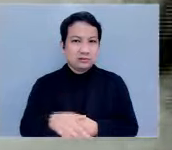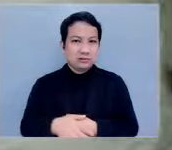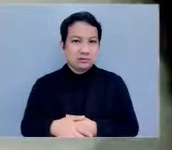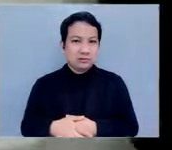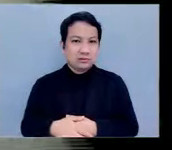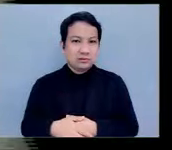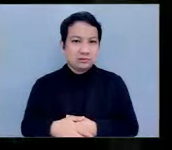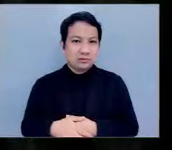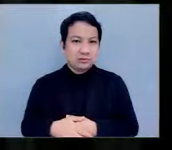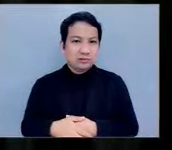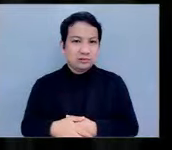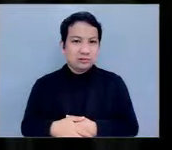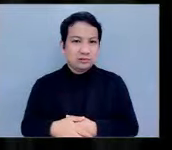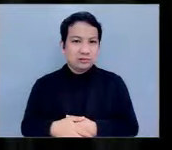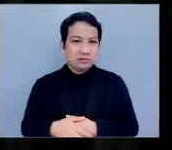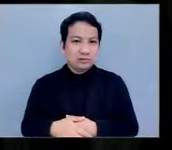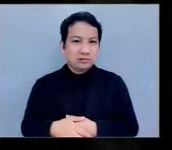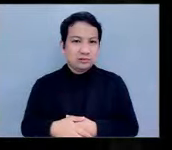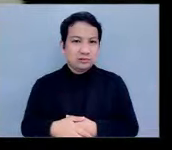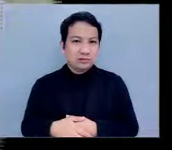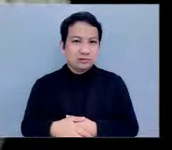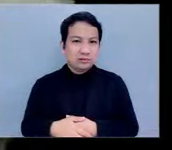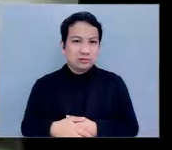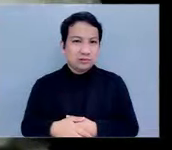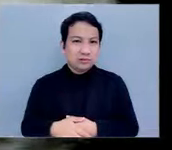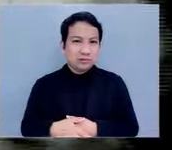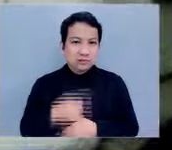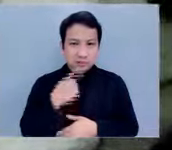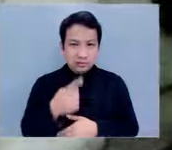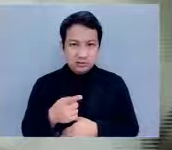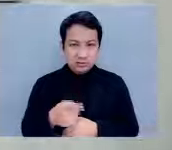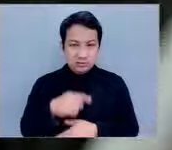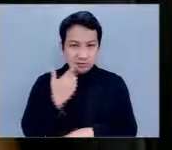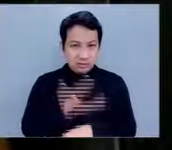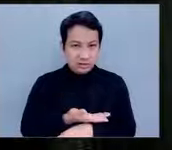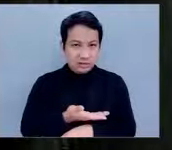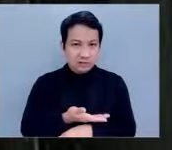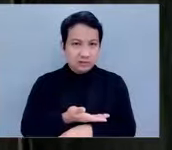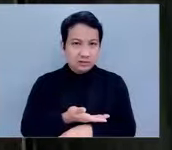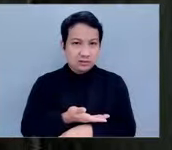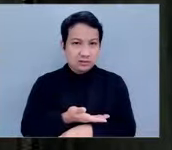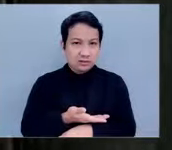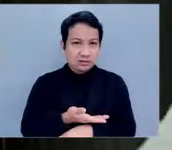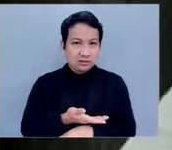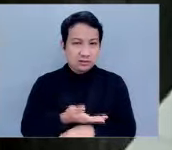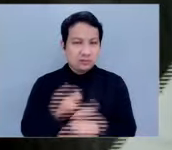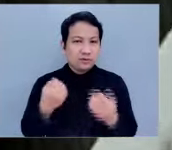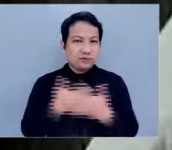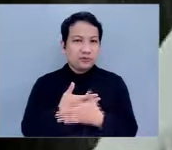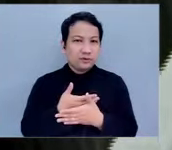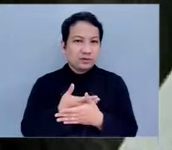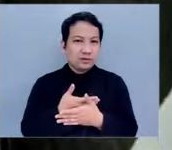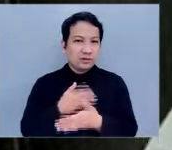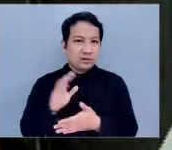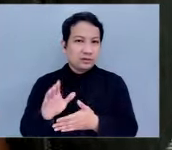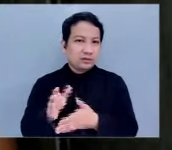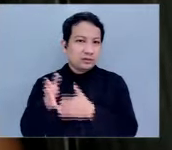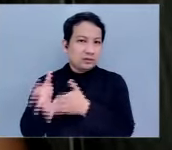Halika, okay. Hindi na. Kasi, yung anak ko talaga, yung parang, pag ayoko silang iwan na,